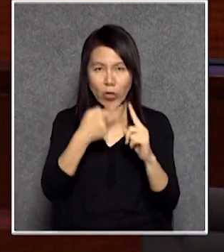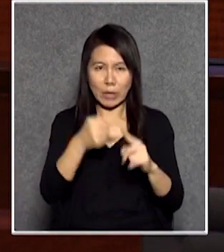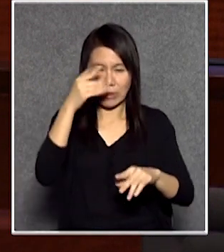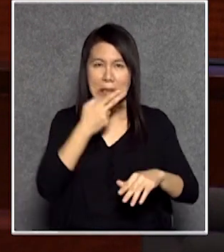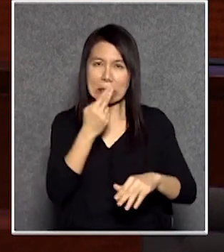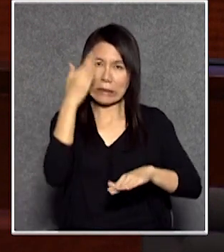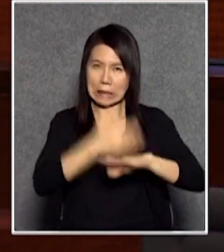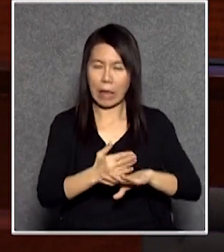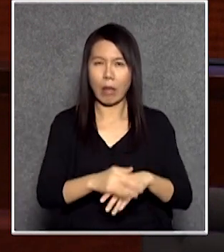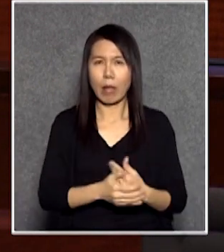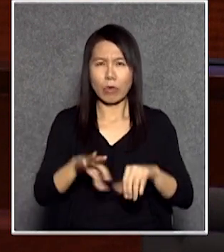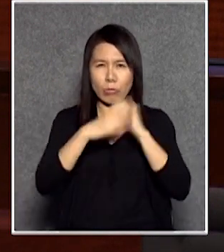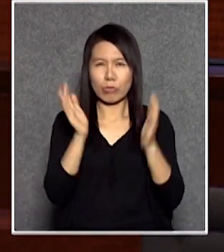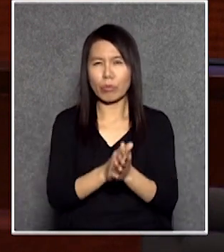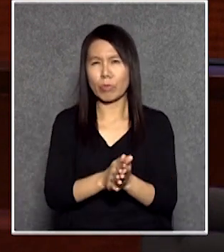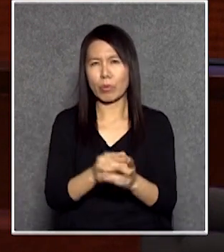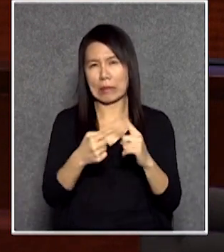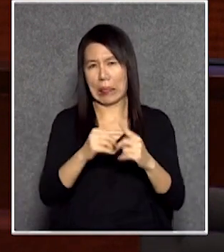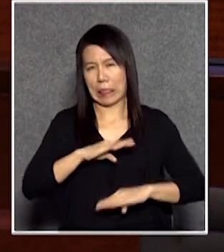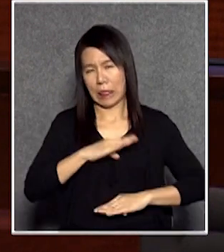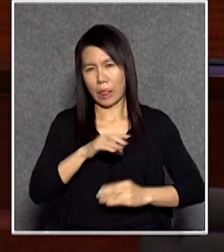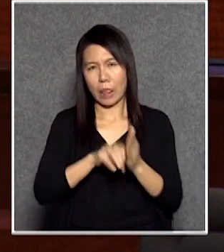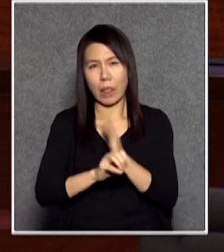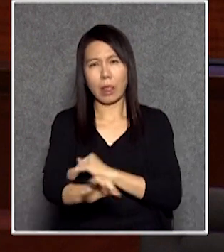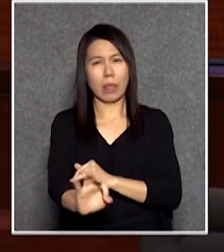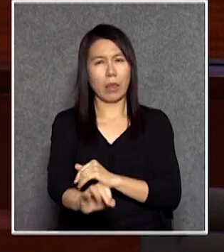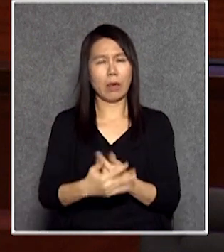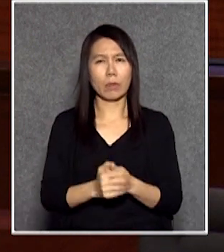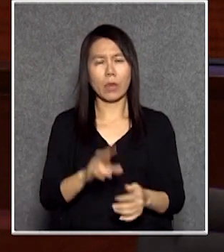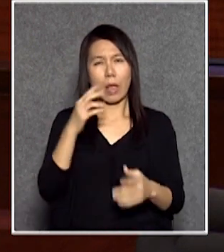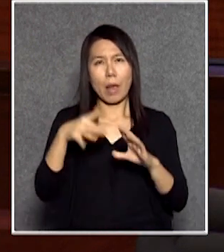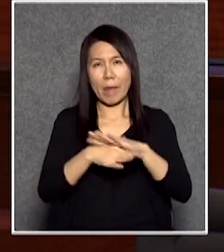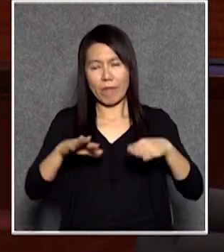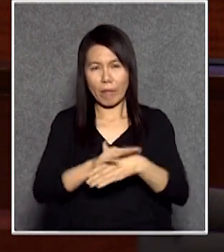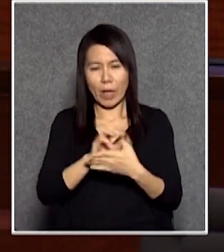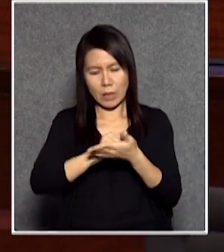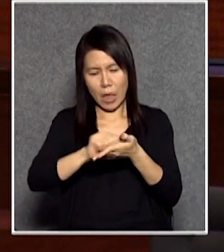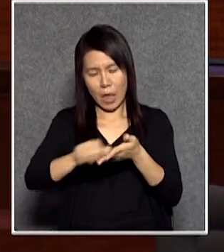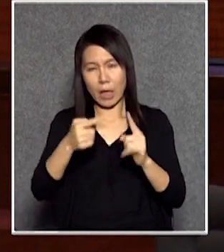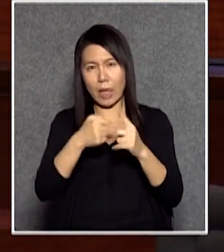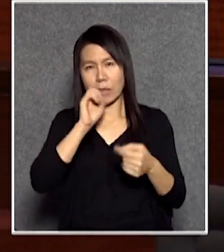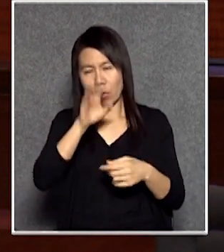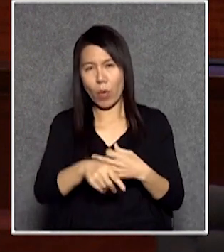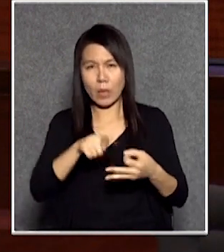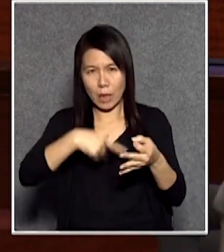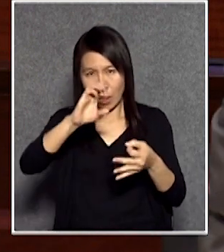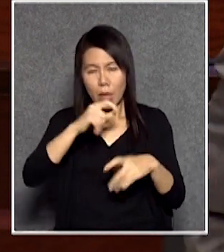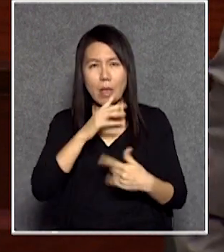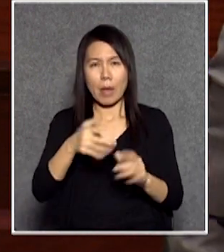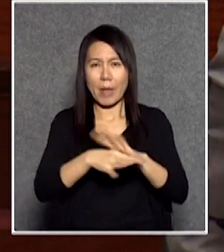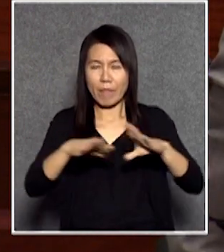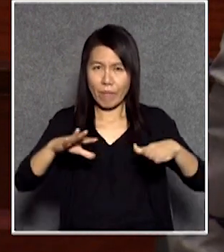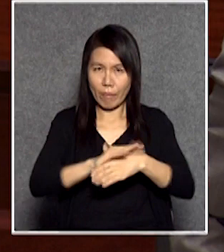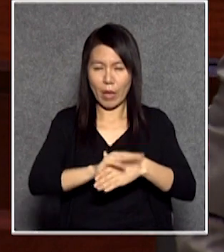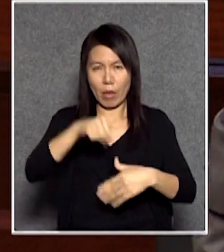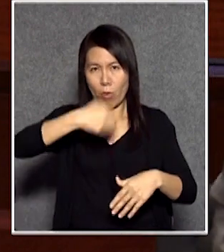等，完全欠缺人性的措施。文化評論家陳雲曾經在民政事務局主事文化，他在《